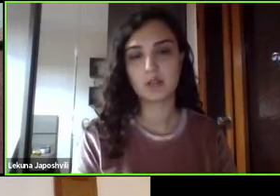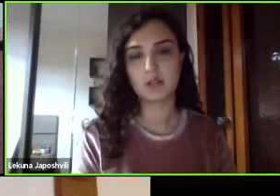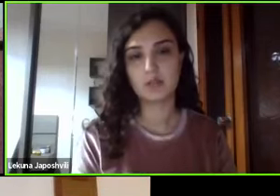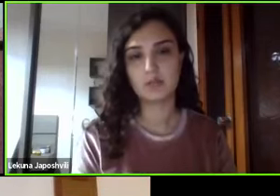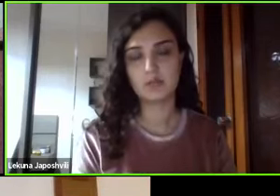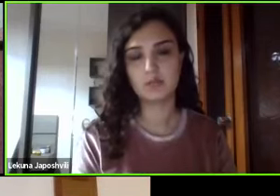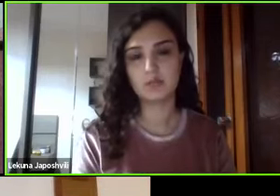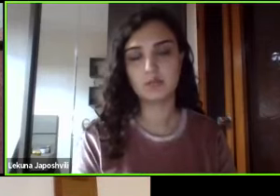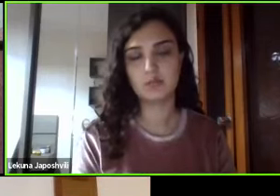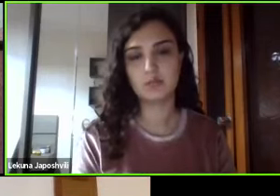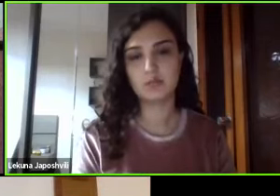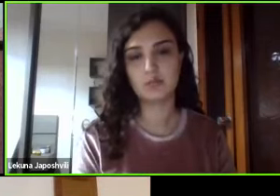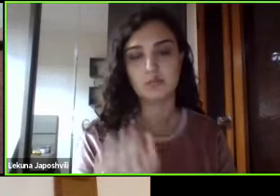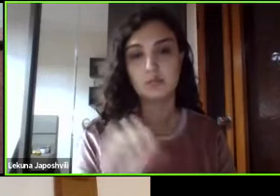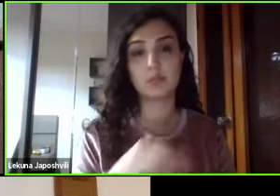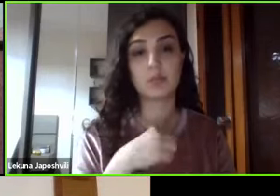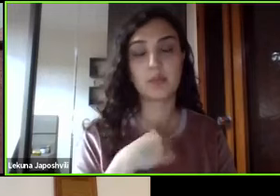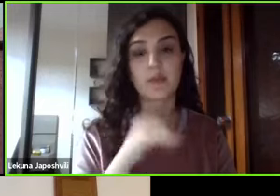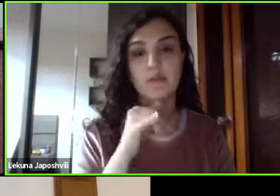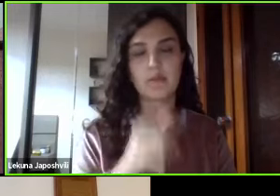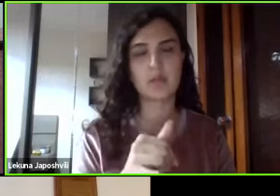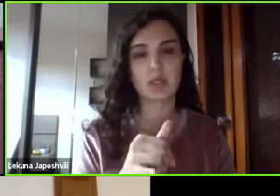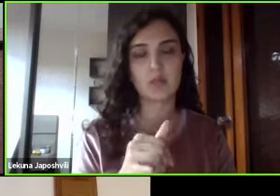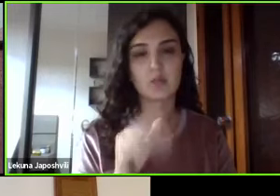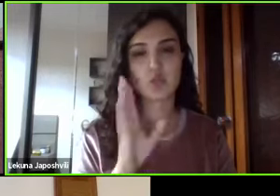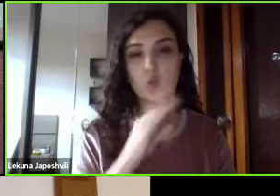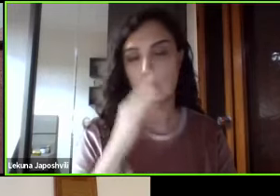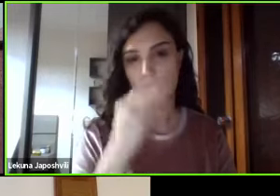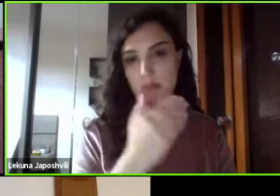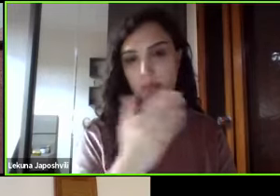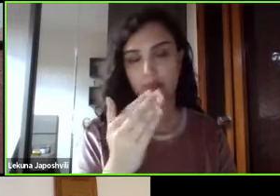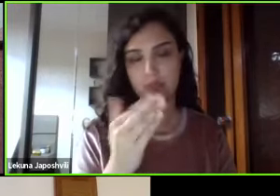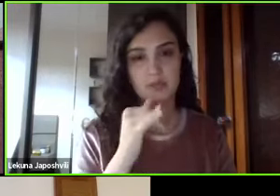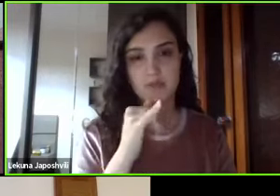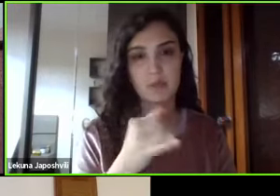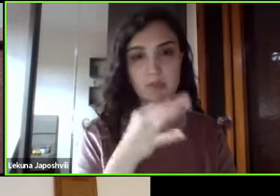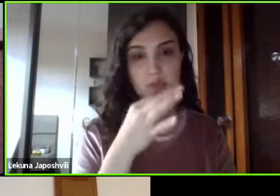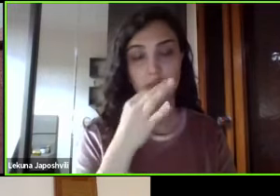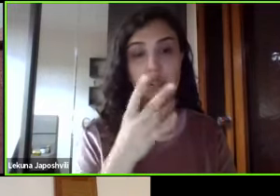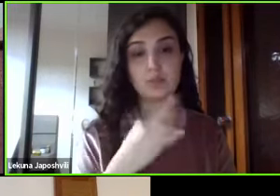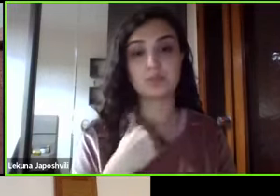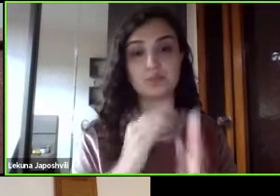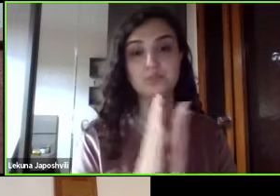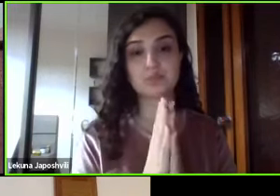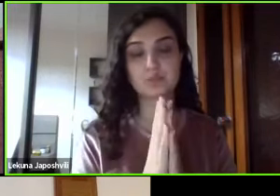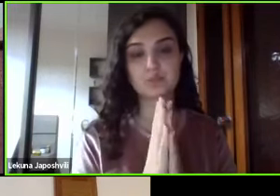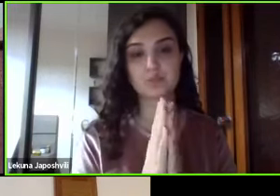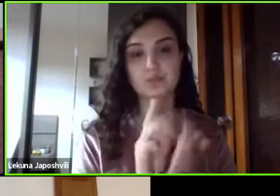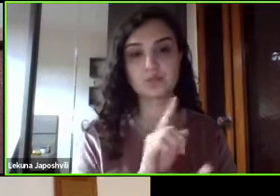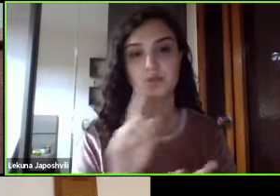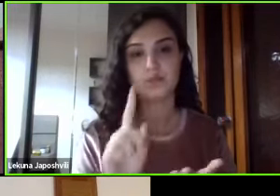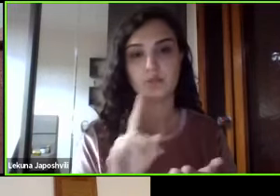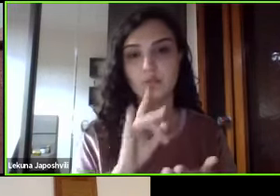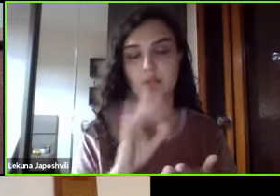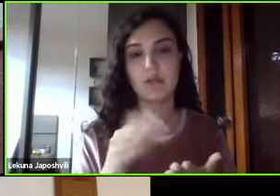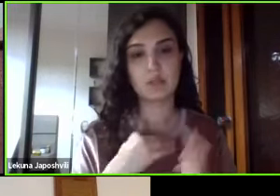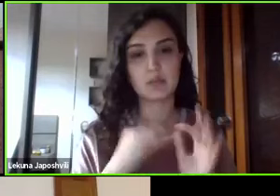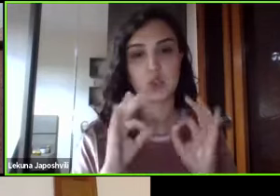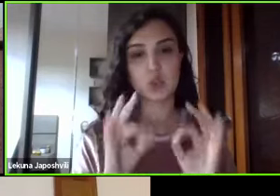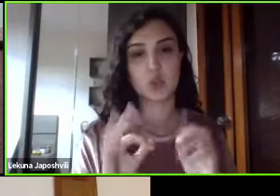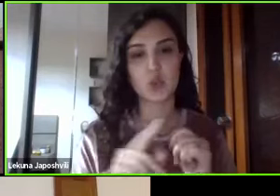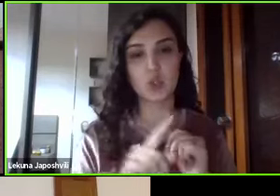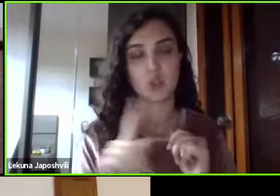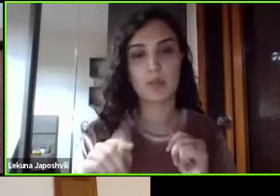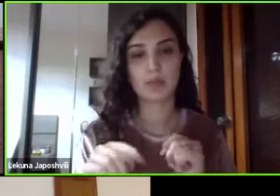რომ შეიძლება მე ვერ გავამართლო მოლოდინი მშობლების, მაგრამ ჩემი თქმა, რომ არ მიქნები კორექტული,